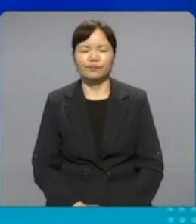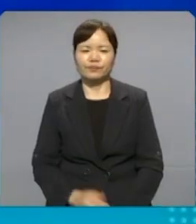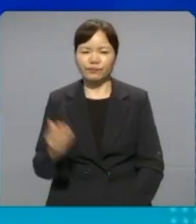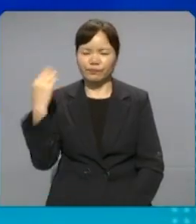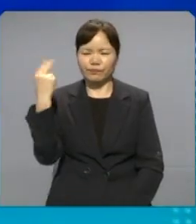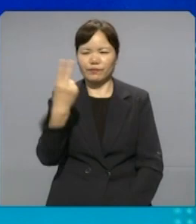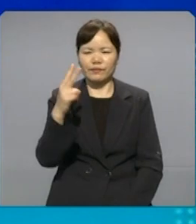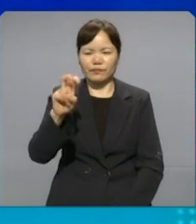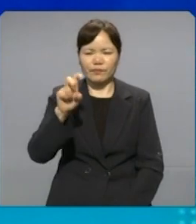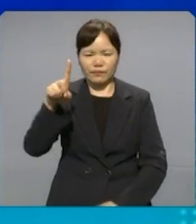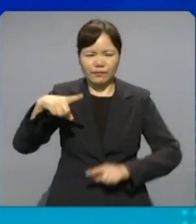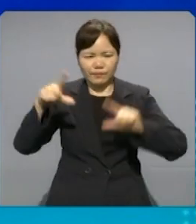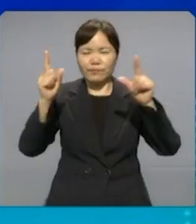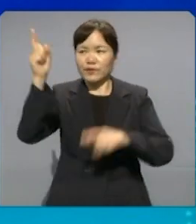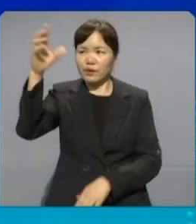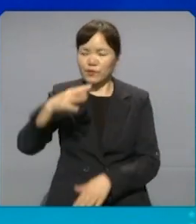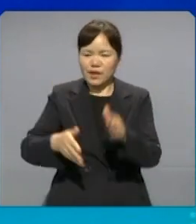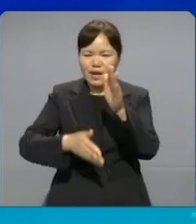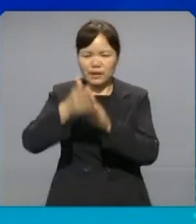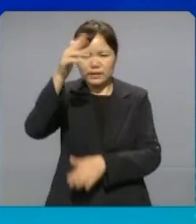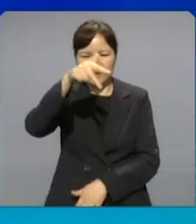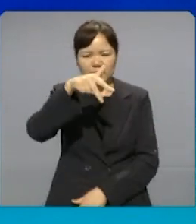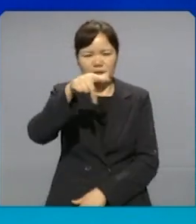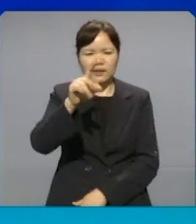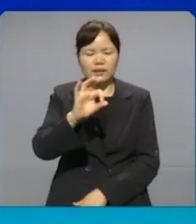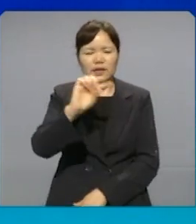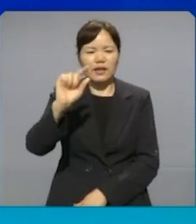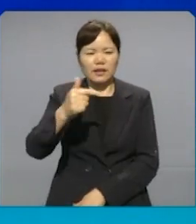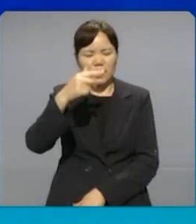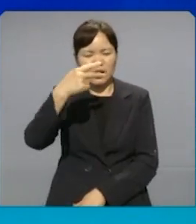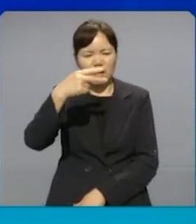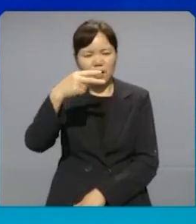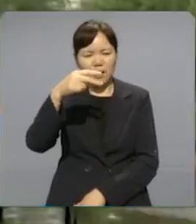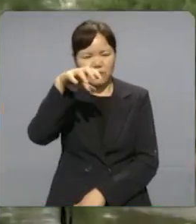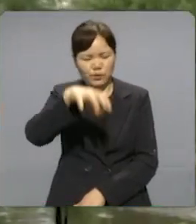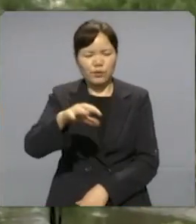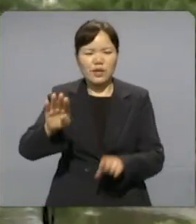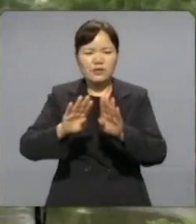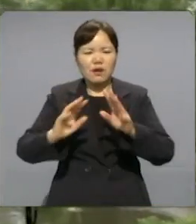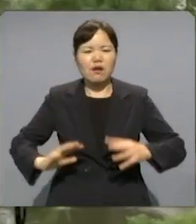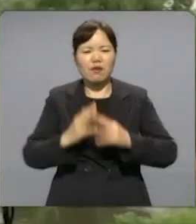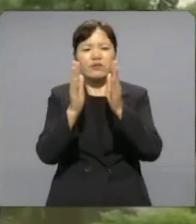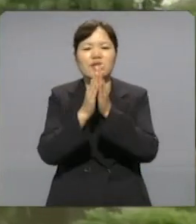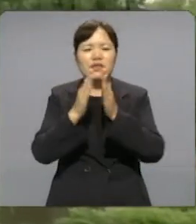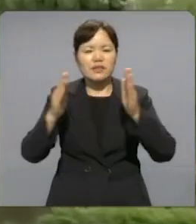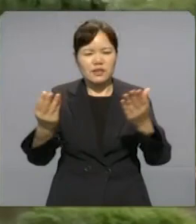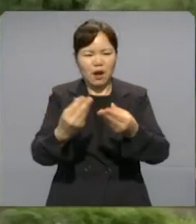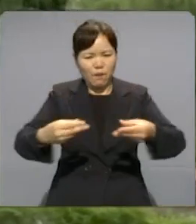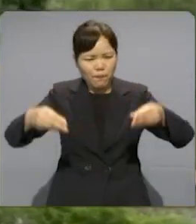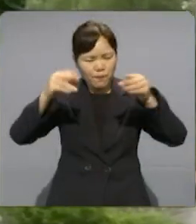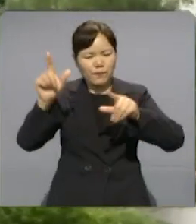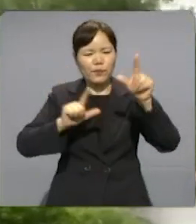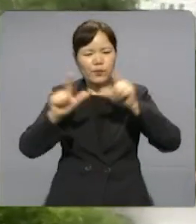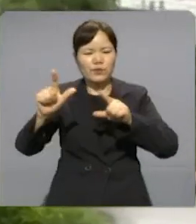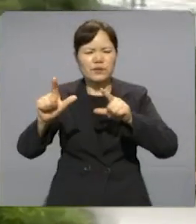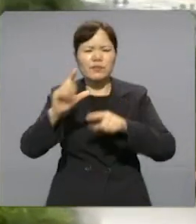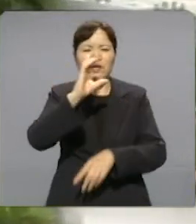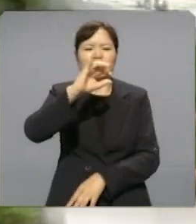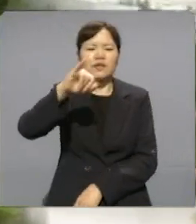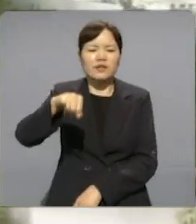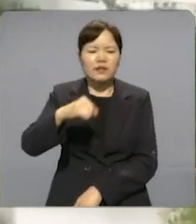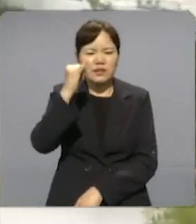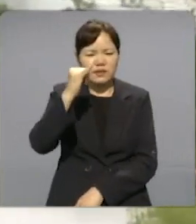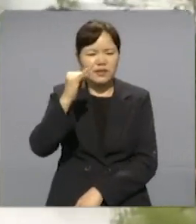지난 2021년 고양시 장항동 일대에서 착공한 볼 형태의 음악 전문 공연장 CJ 라이브시티 아레나